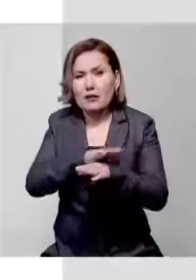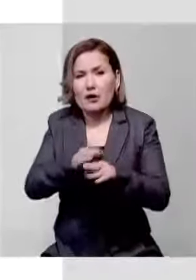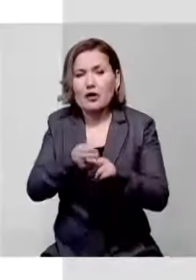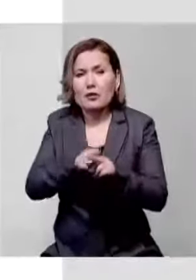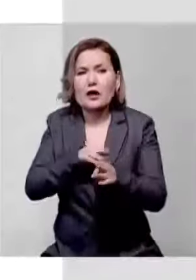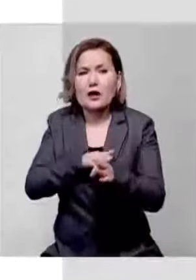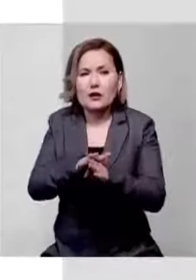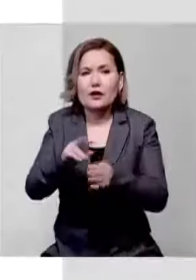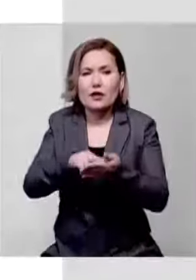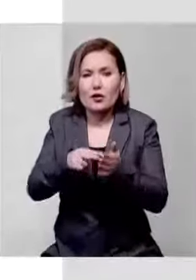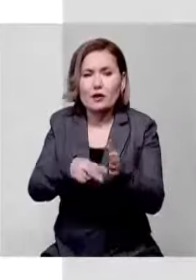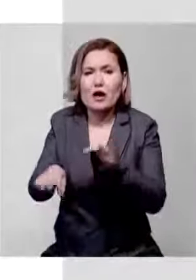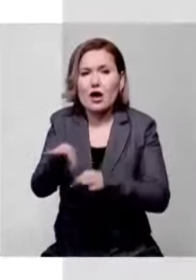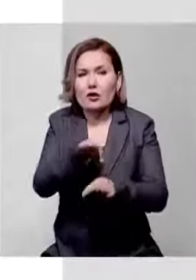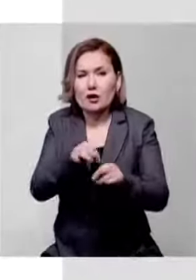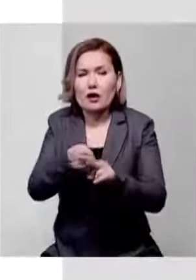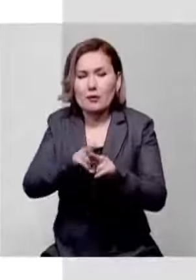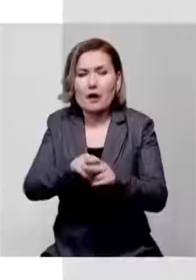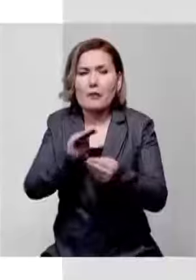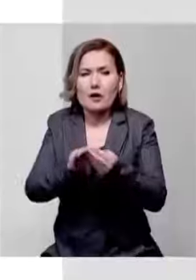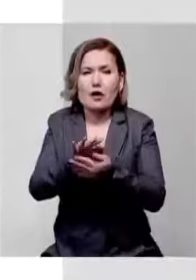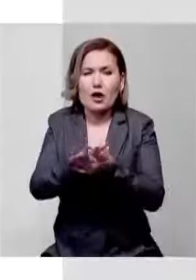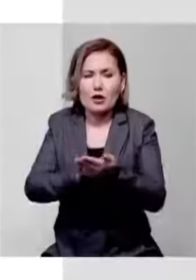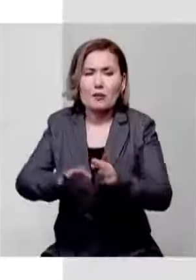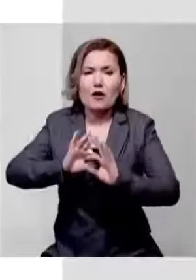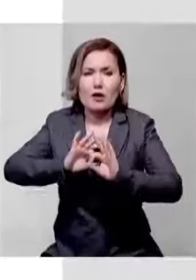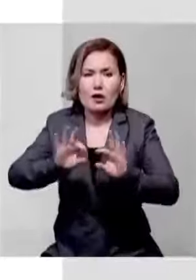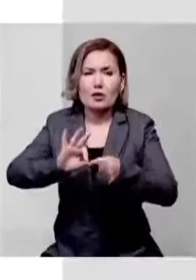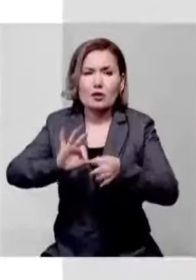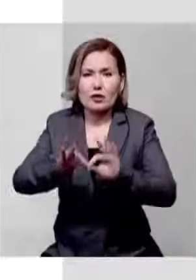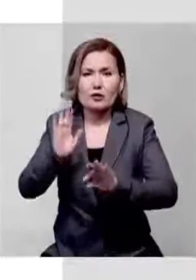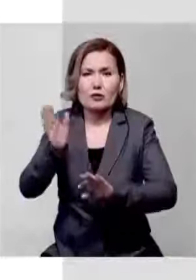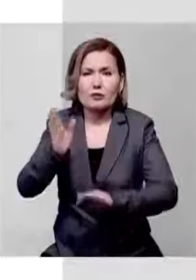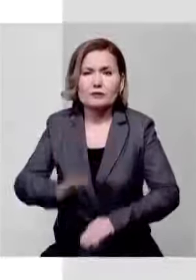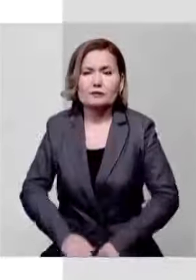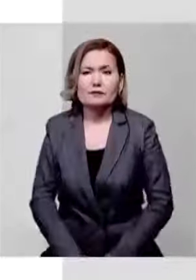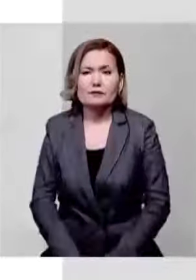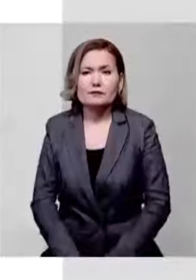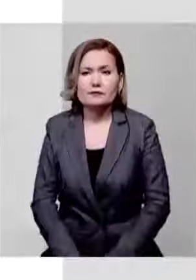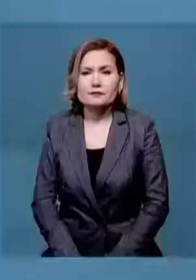арасында жүзеге асып жатырған жобалар жөнінде әлі де тарқатып айтатын боламыз.